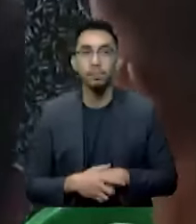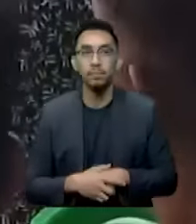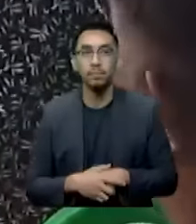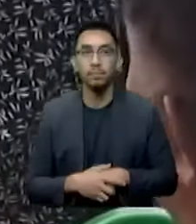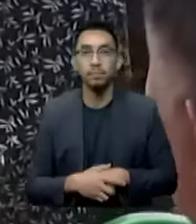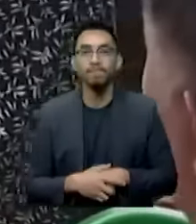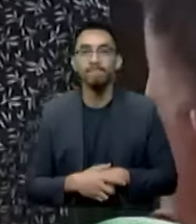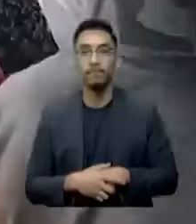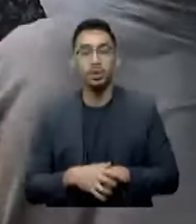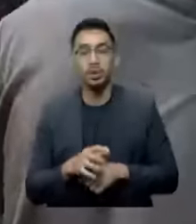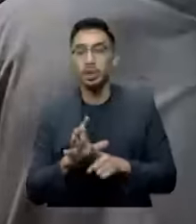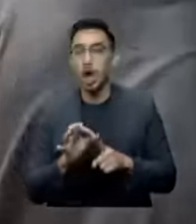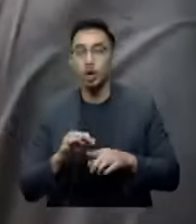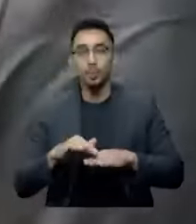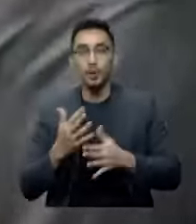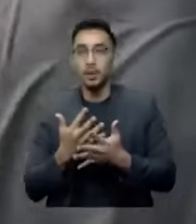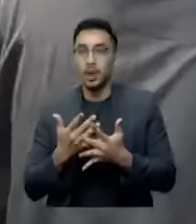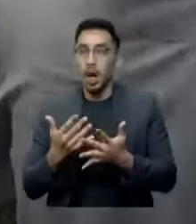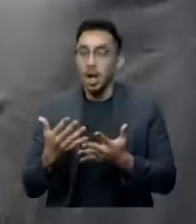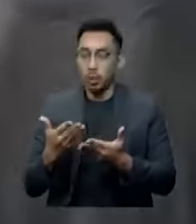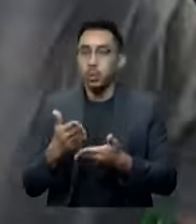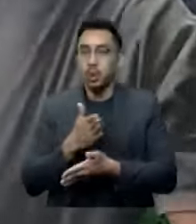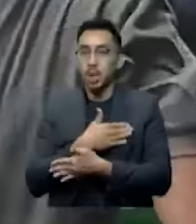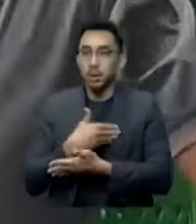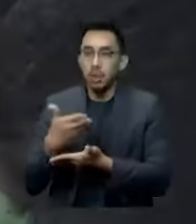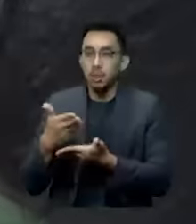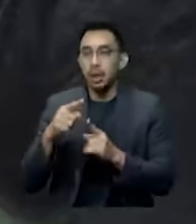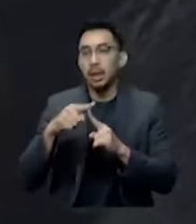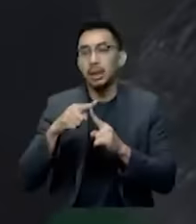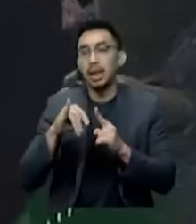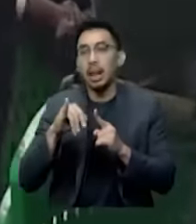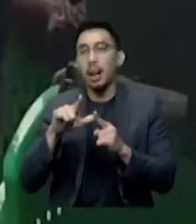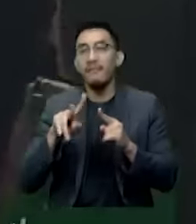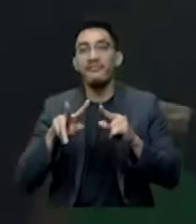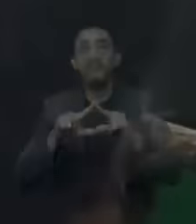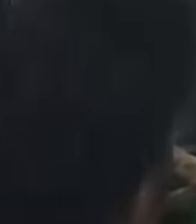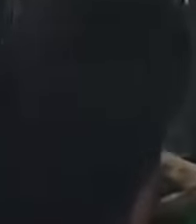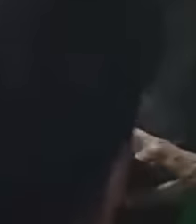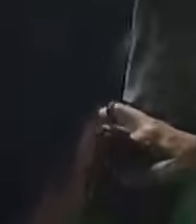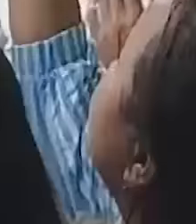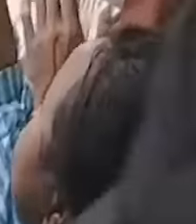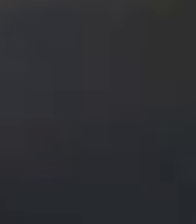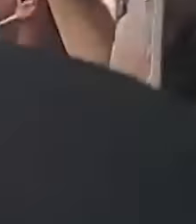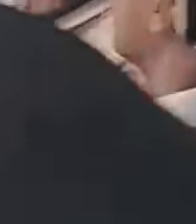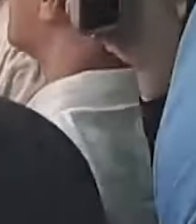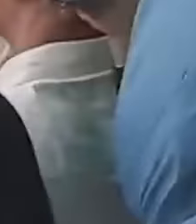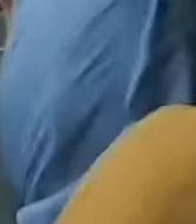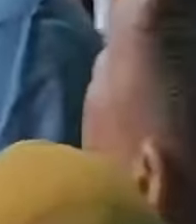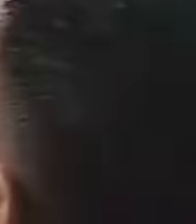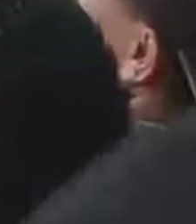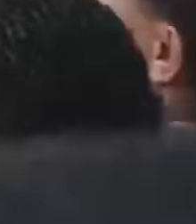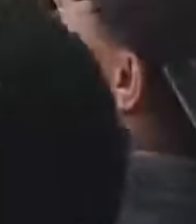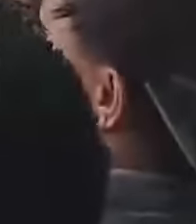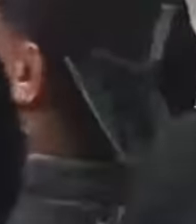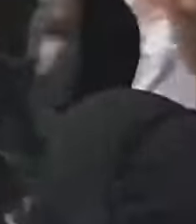Ratusan warga menyambut kedatangan jenazah Tilfa Azahra Mokoago di rumah duka di Desa Tutuyan, Bolaang, Mongondo